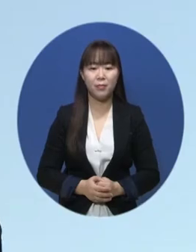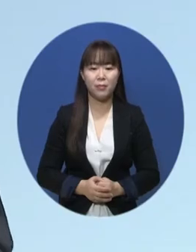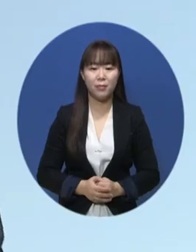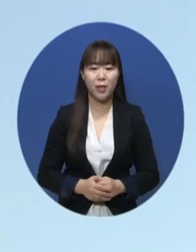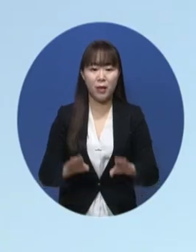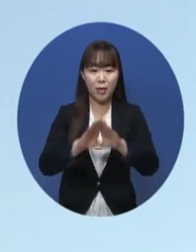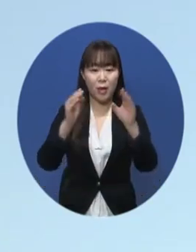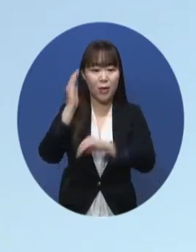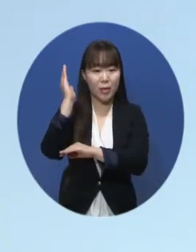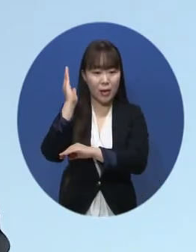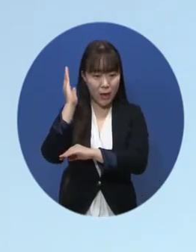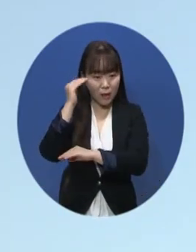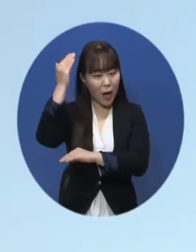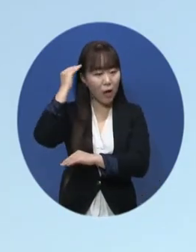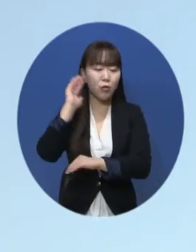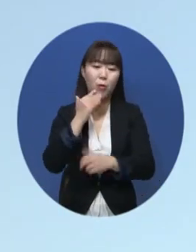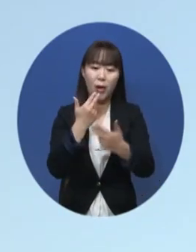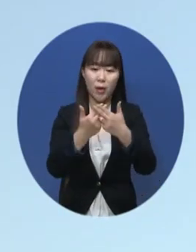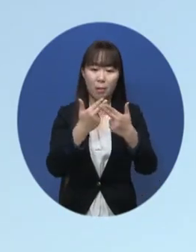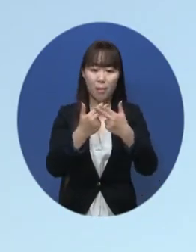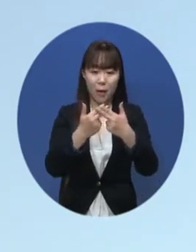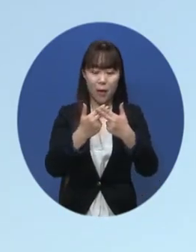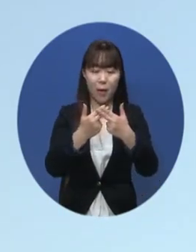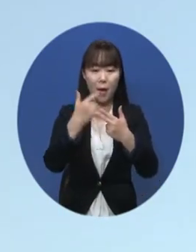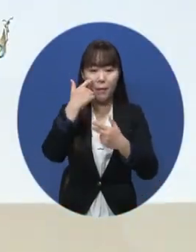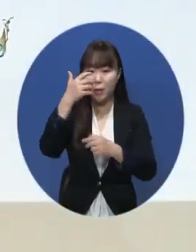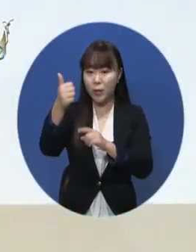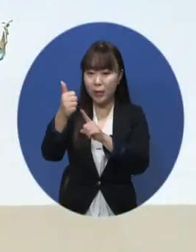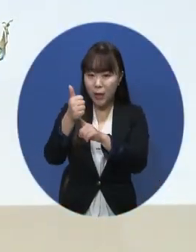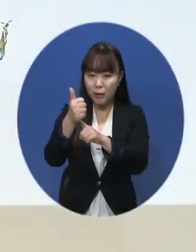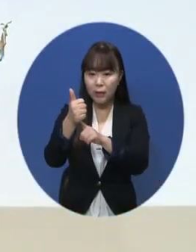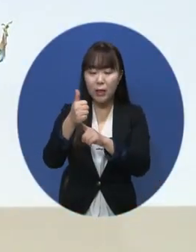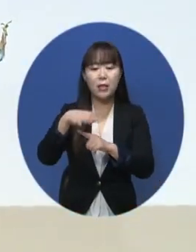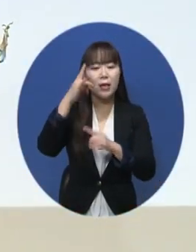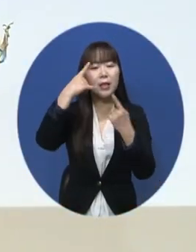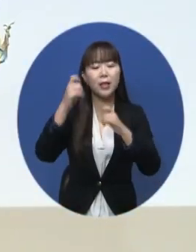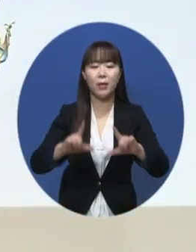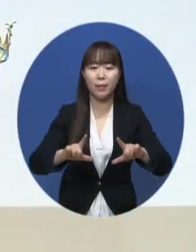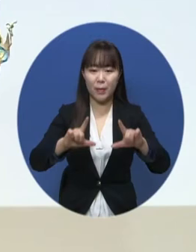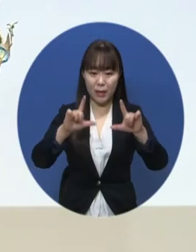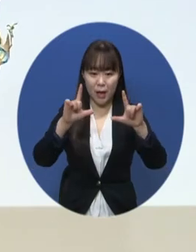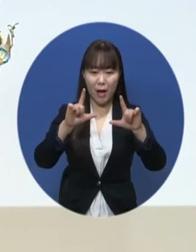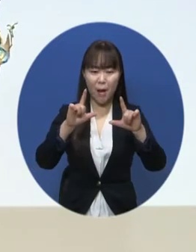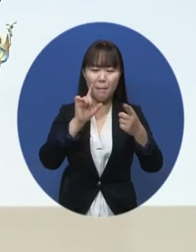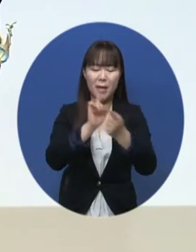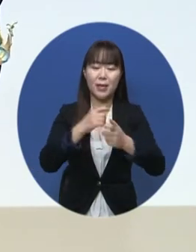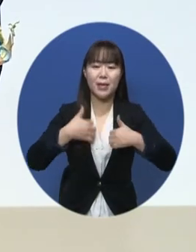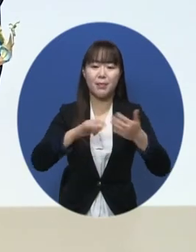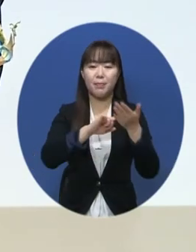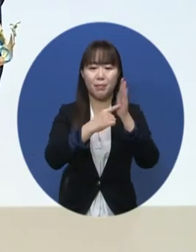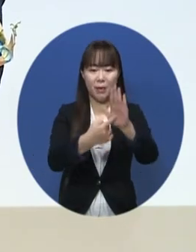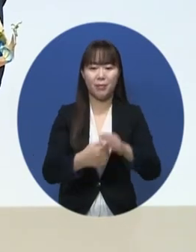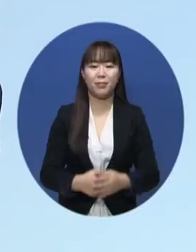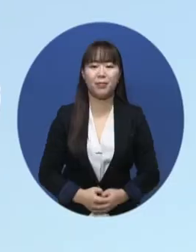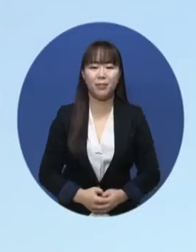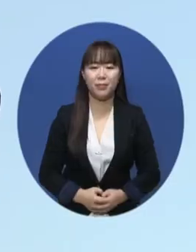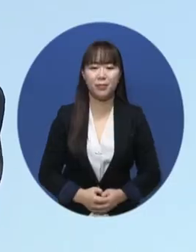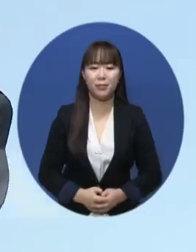개회사를 전한 한국농아인협회 변승인 대장은 첫 기념행사를 맞이한 기쁨을 밝혔습니다.